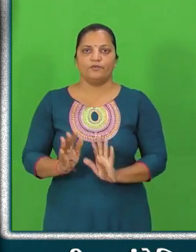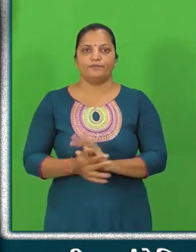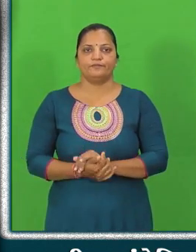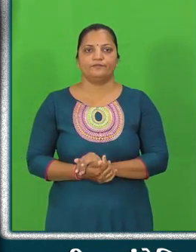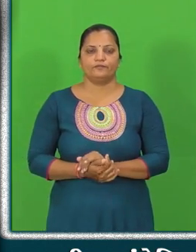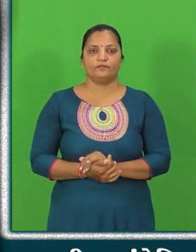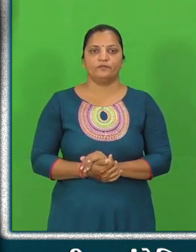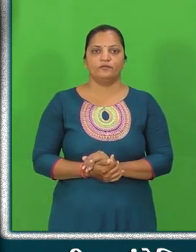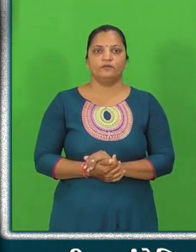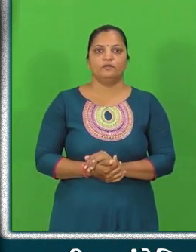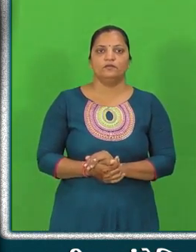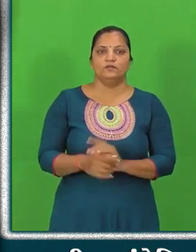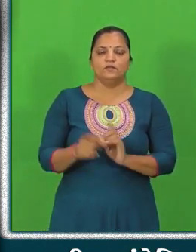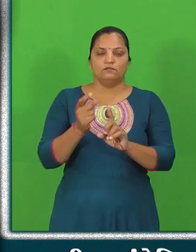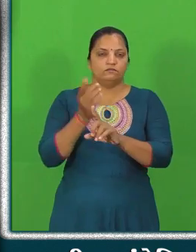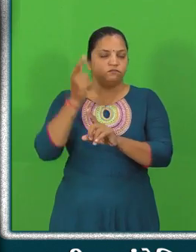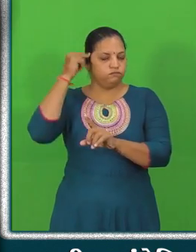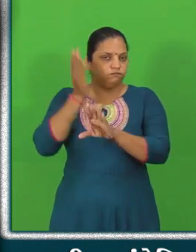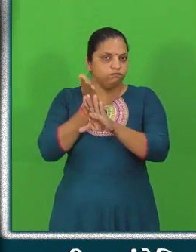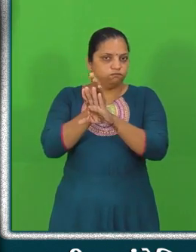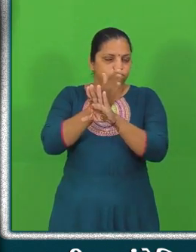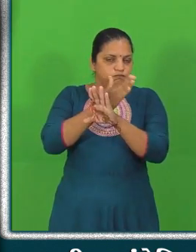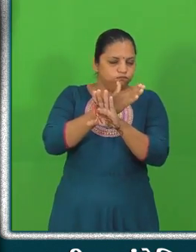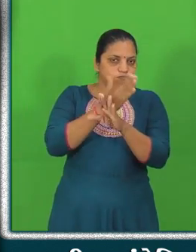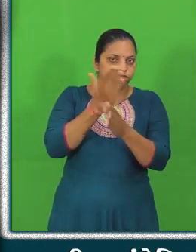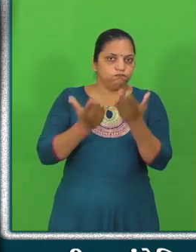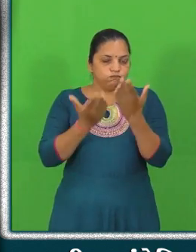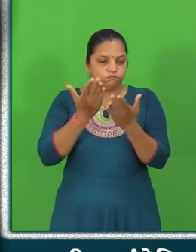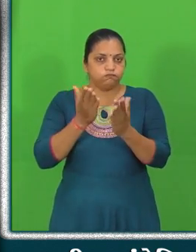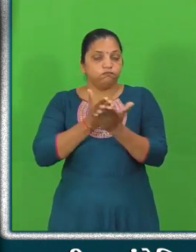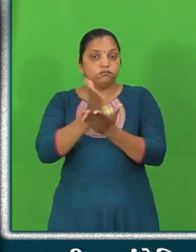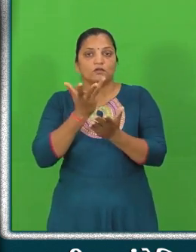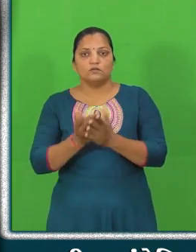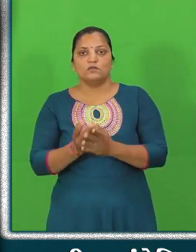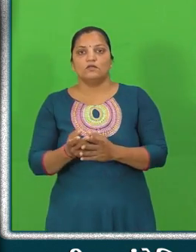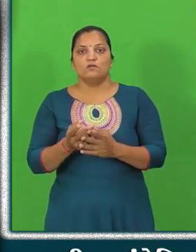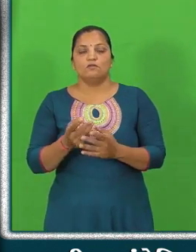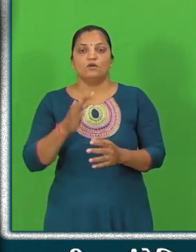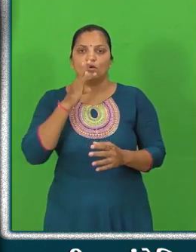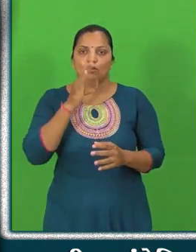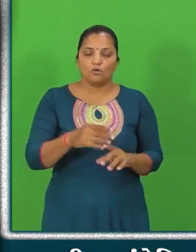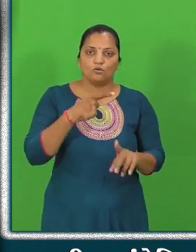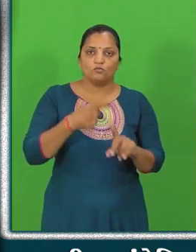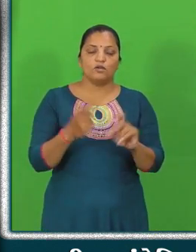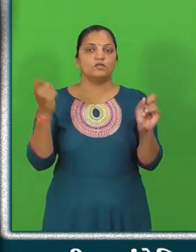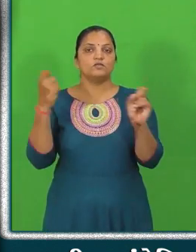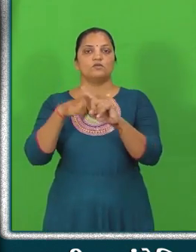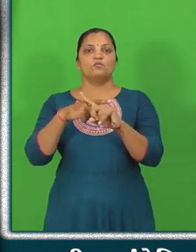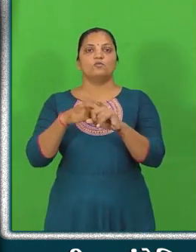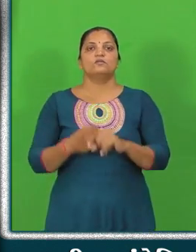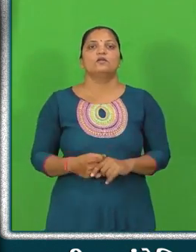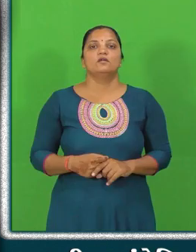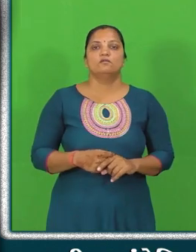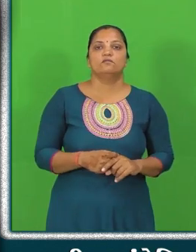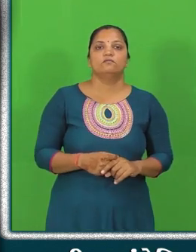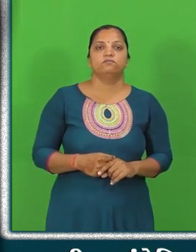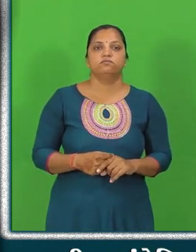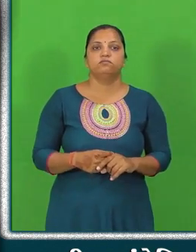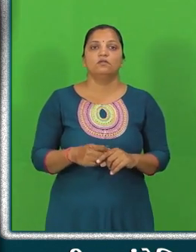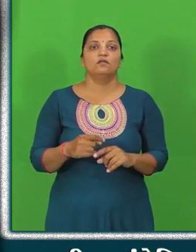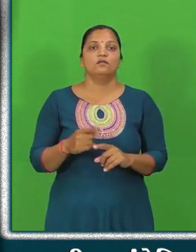પ્રતિબિંબનો પ્રકાર કેવો હશે, વાસ્તવિક અને ઉલટું. અને પ્રતિબિંબનું પરિમાણ કેવું હશે? વસ્તુ